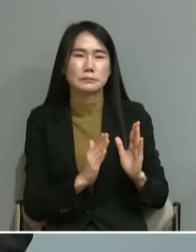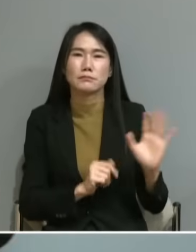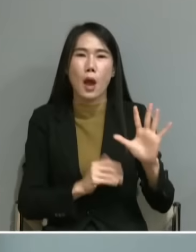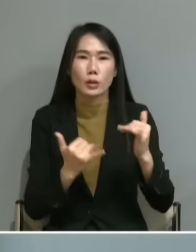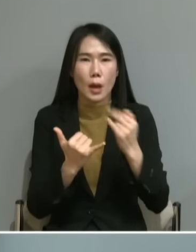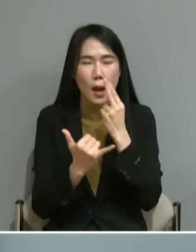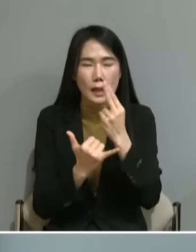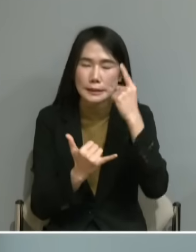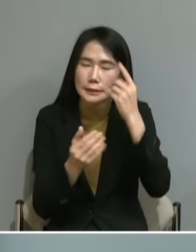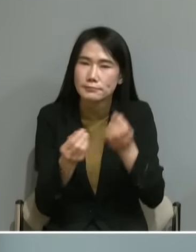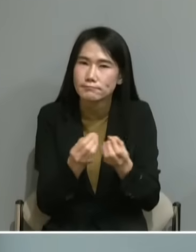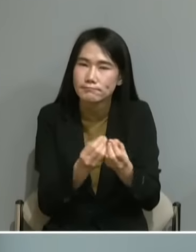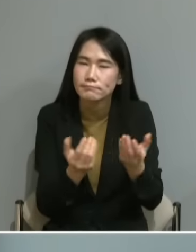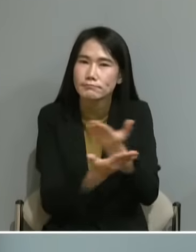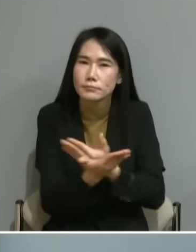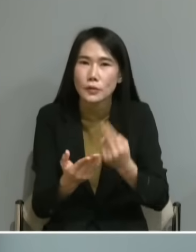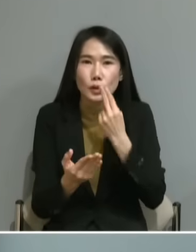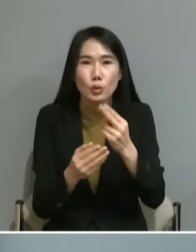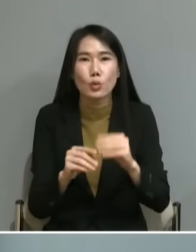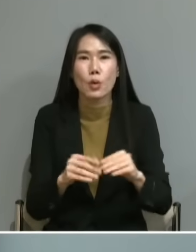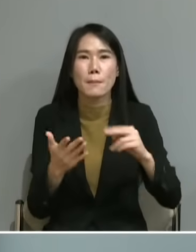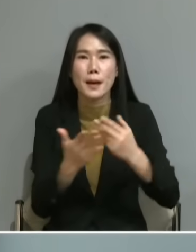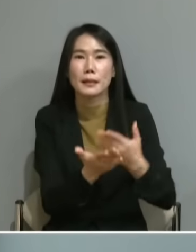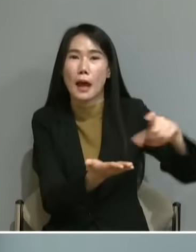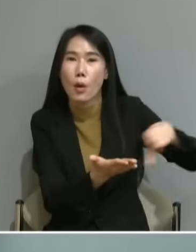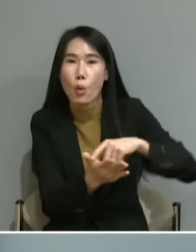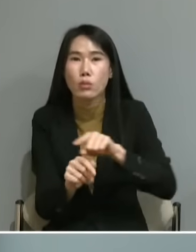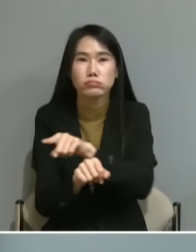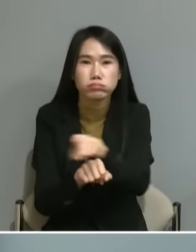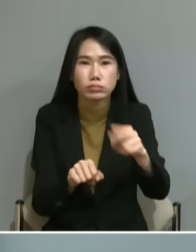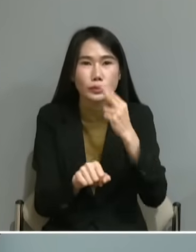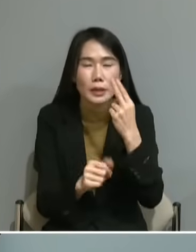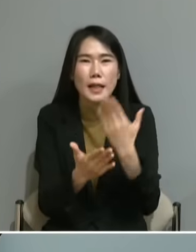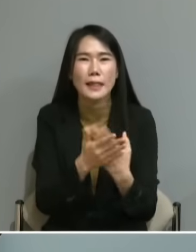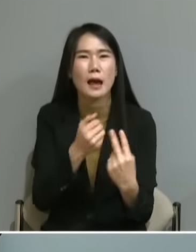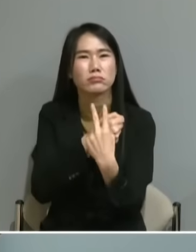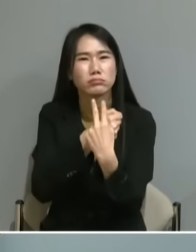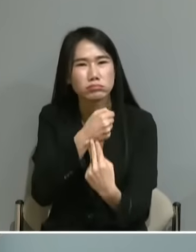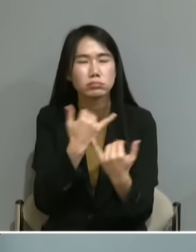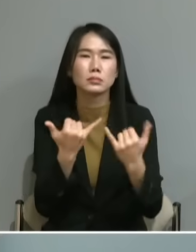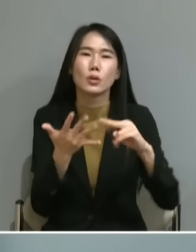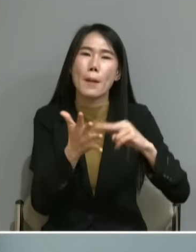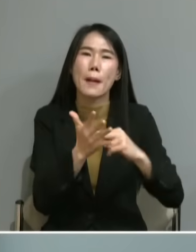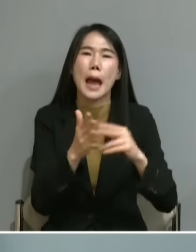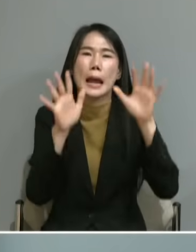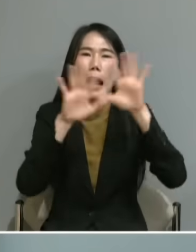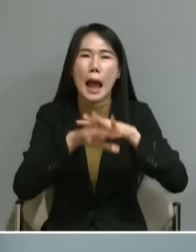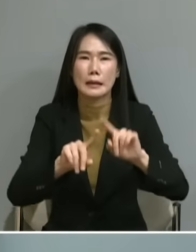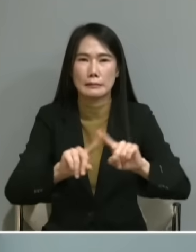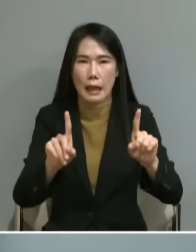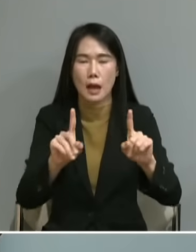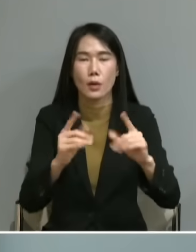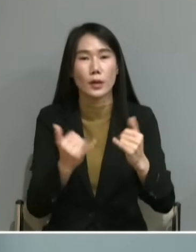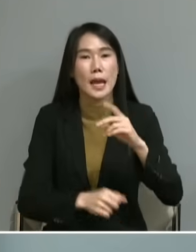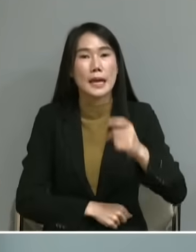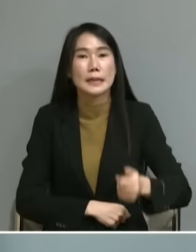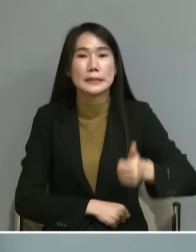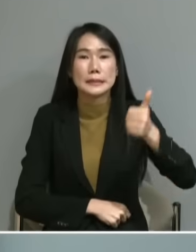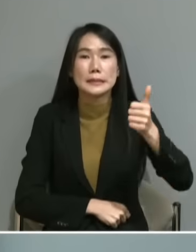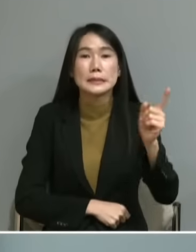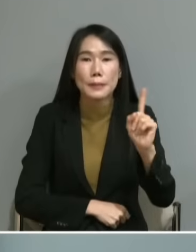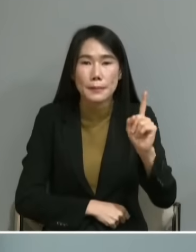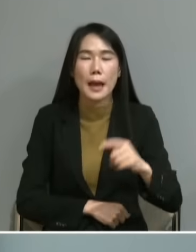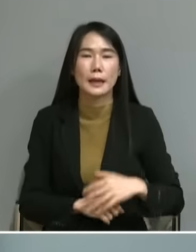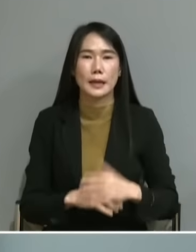ของทั้งบล็อกเชนทั้งเรื่องของเป็นรูปตัวเงินในระบบดิจิตอลนะครับซึ่งข้อดีของมันเนี่ยนะครับ